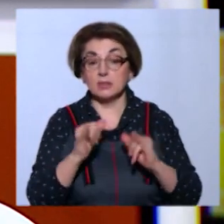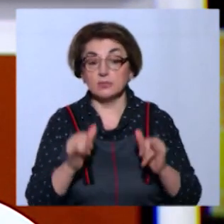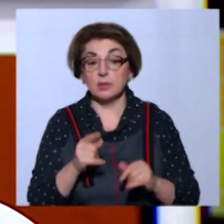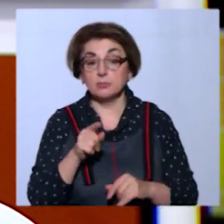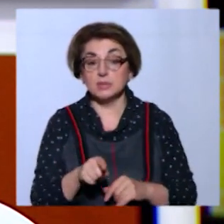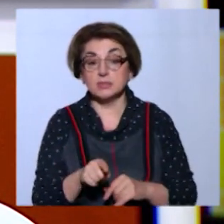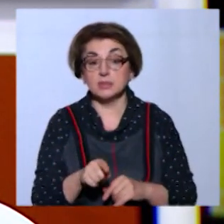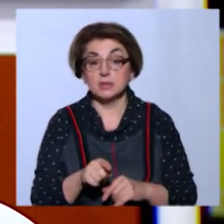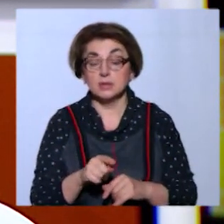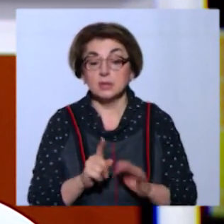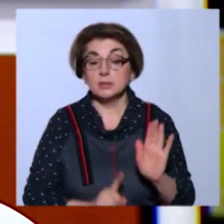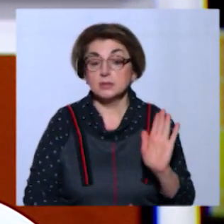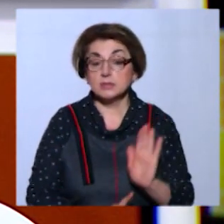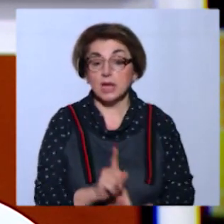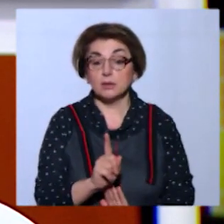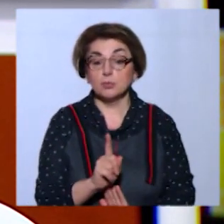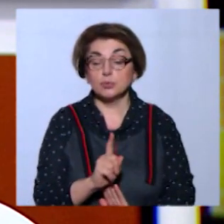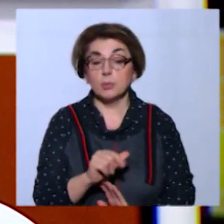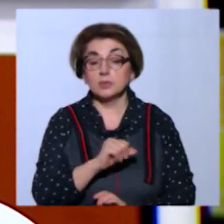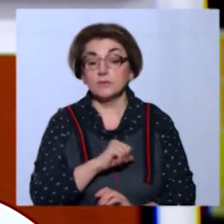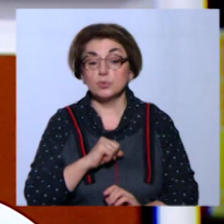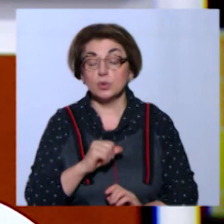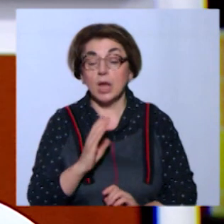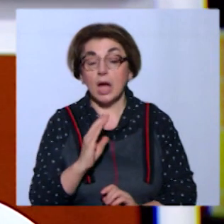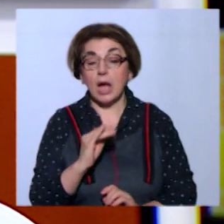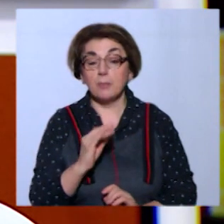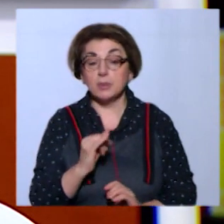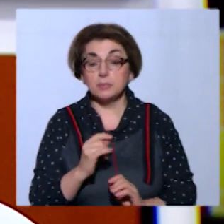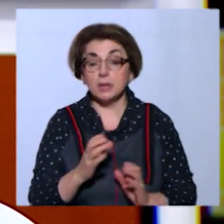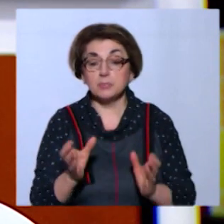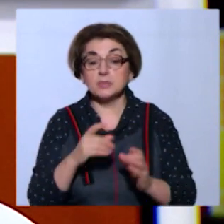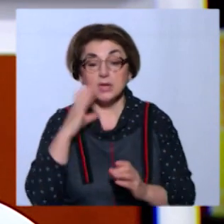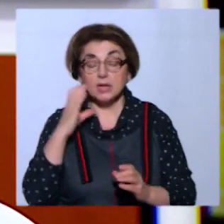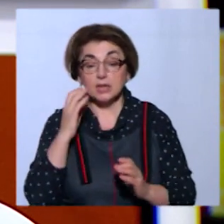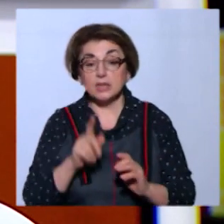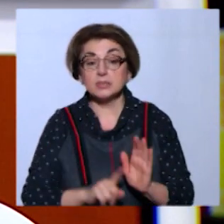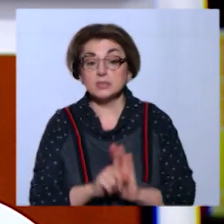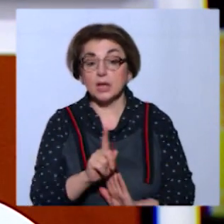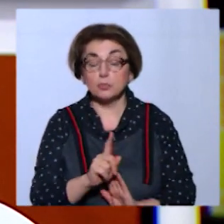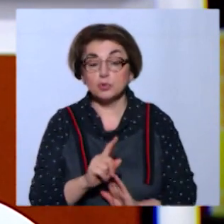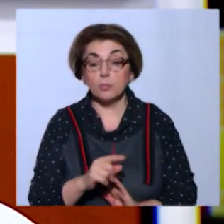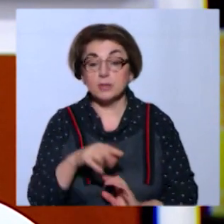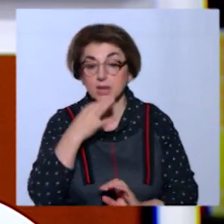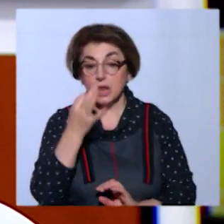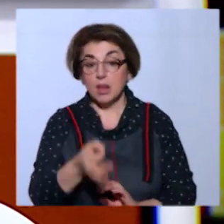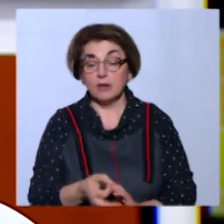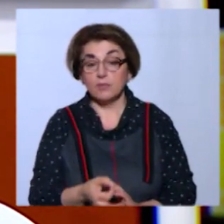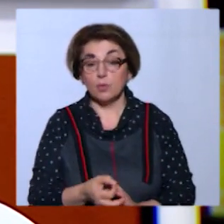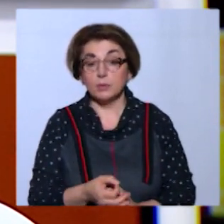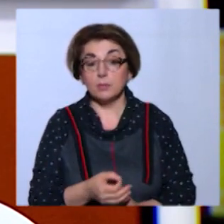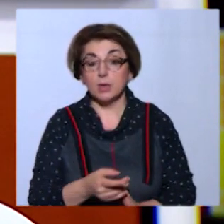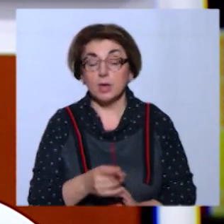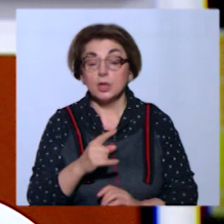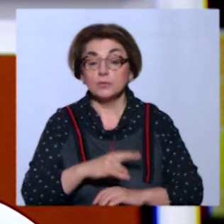მის წარმოშობას, ამფიბიების კლასის თევზებისაგან წარმოშობაზე მეტყველებს, რომ